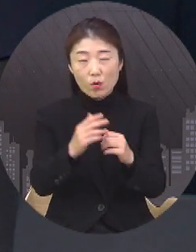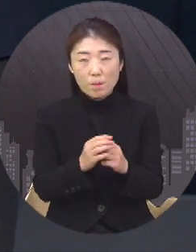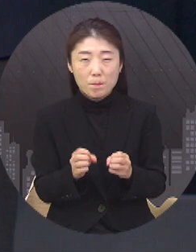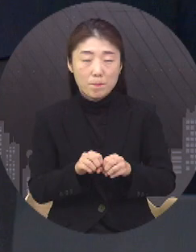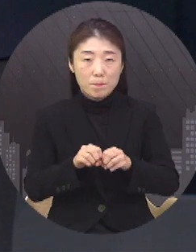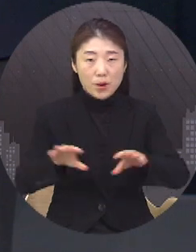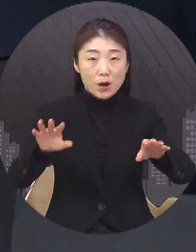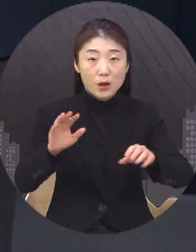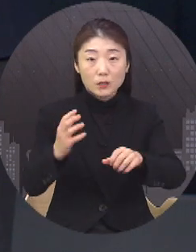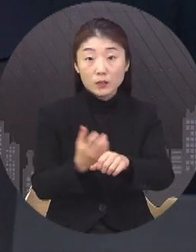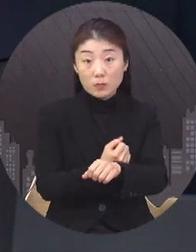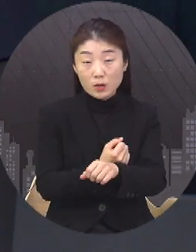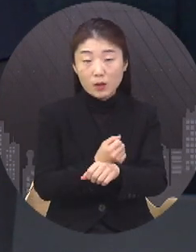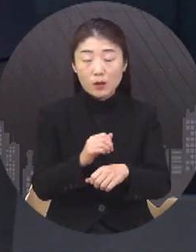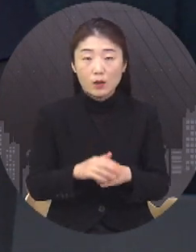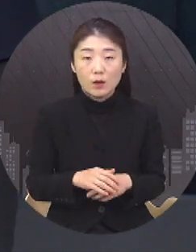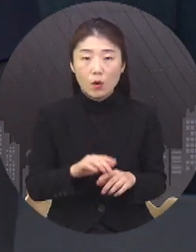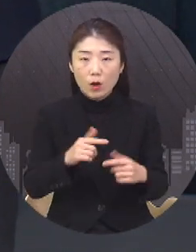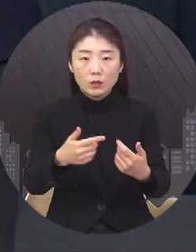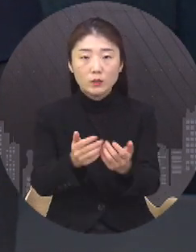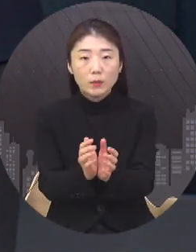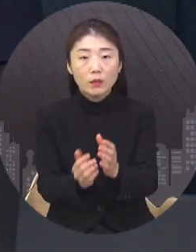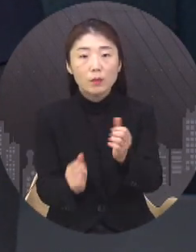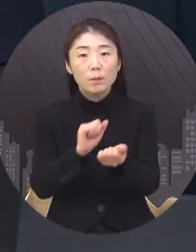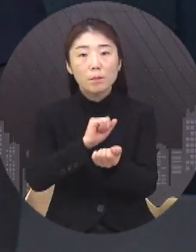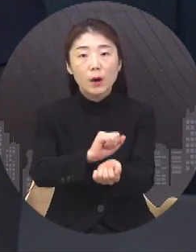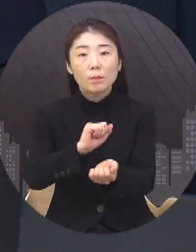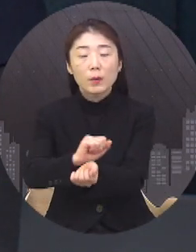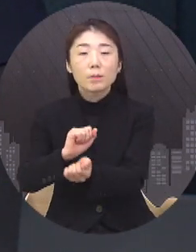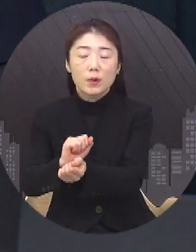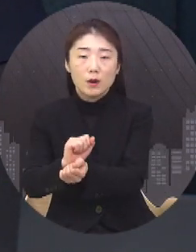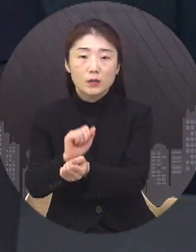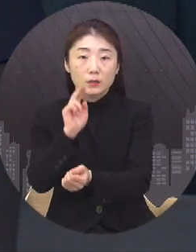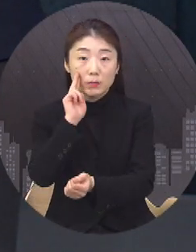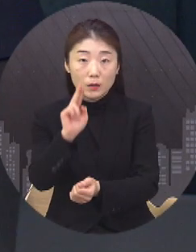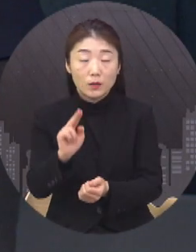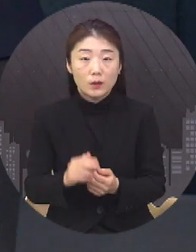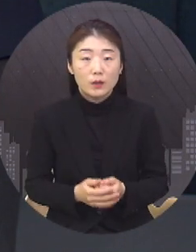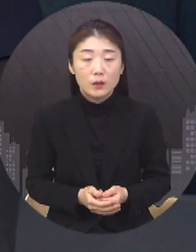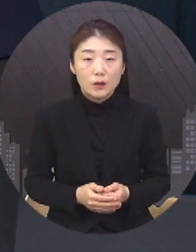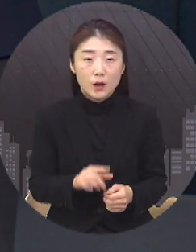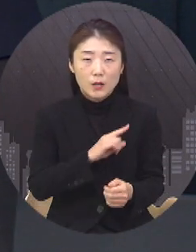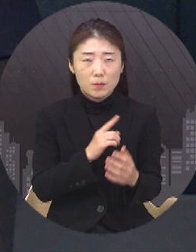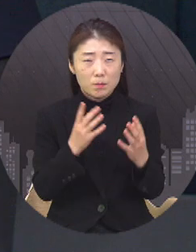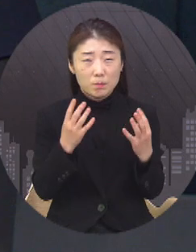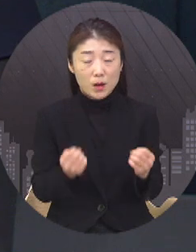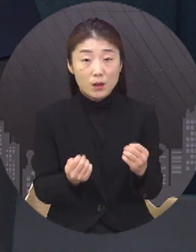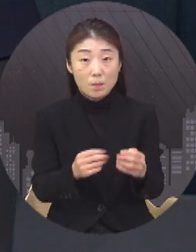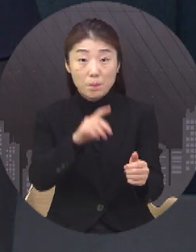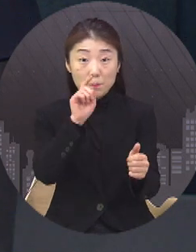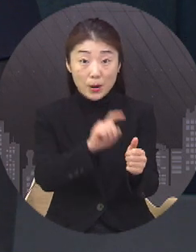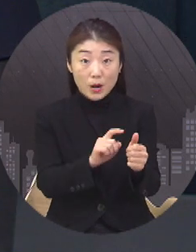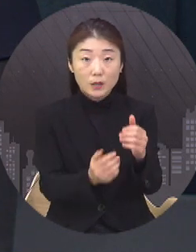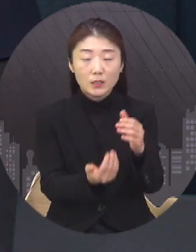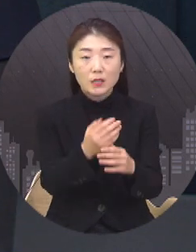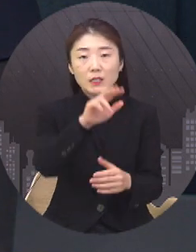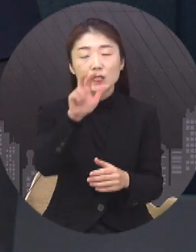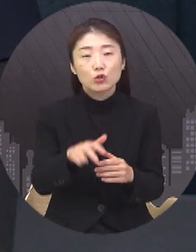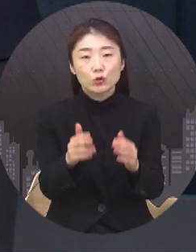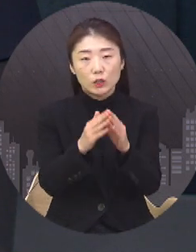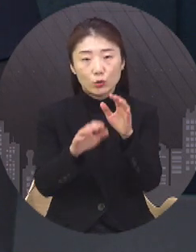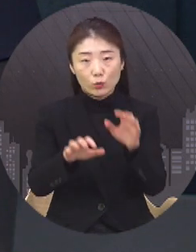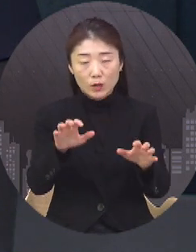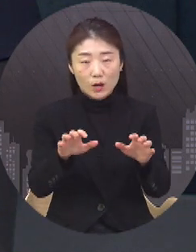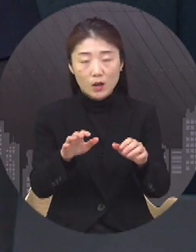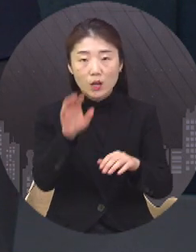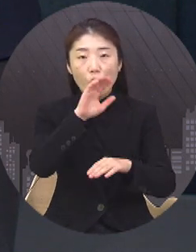증가했습니다 각종 집단 감염의 영향이 컸는데요 가장 많은 확진 자가 나온 건 진주 이 통장